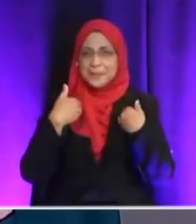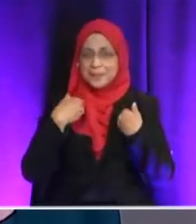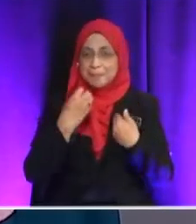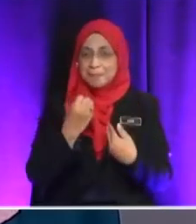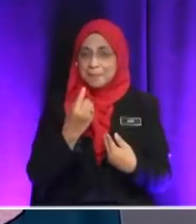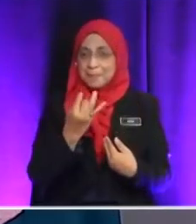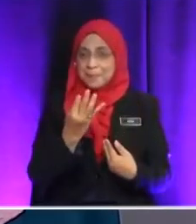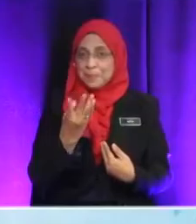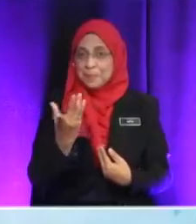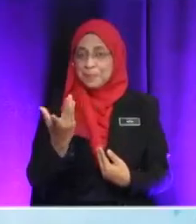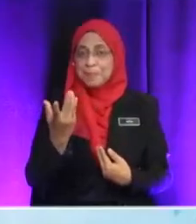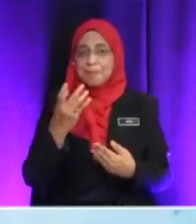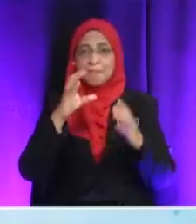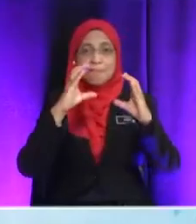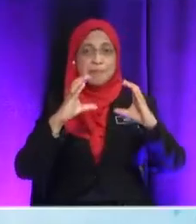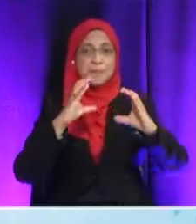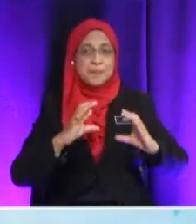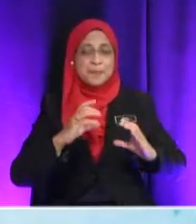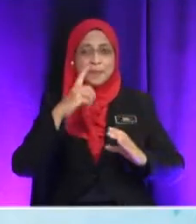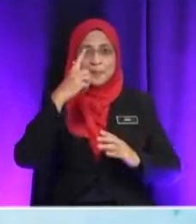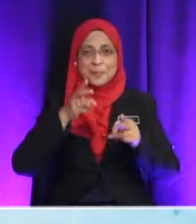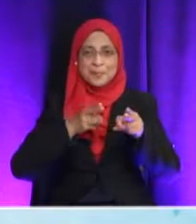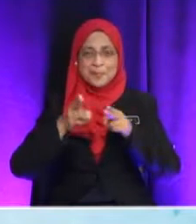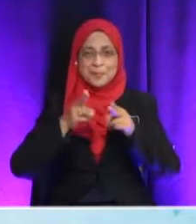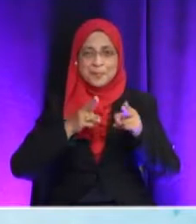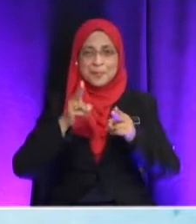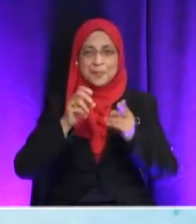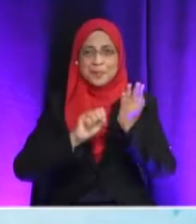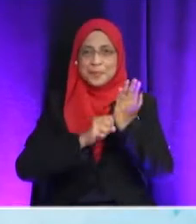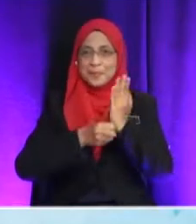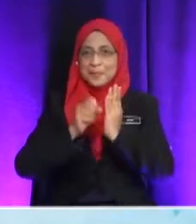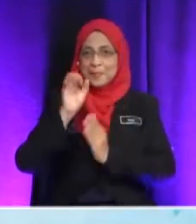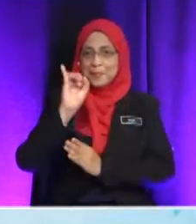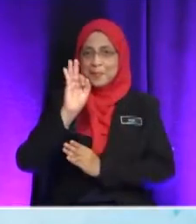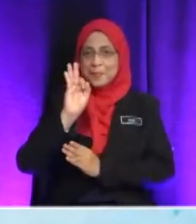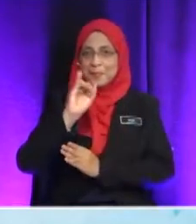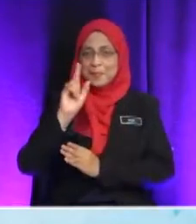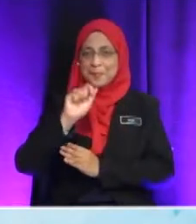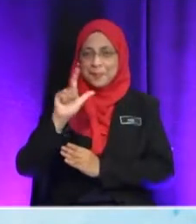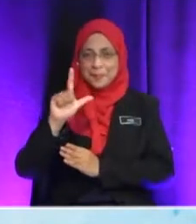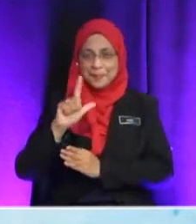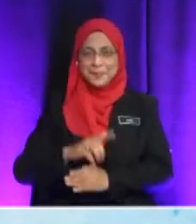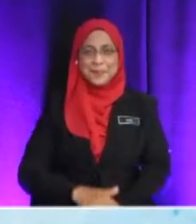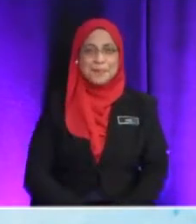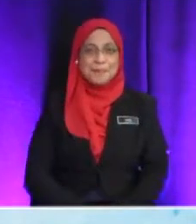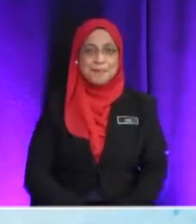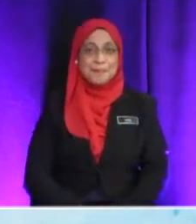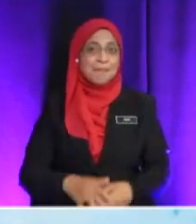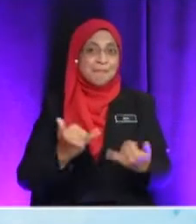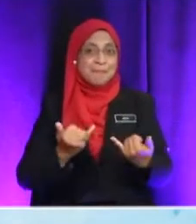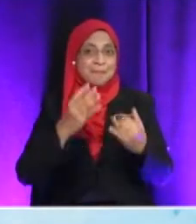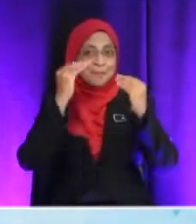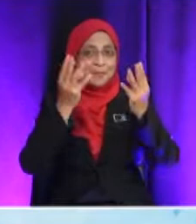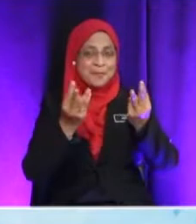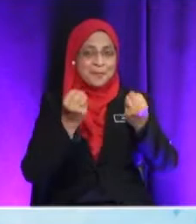proside mengurus sumber fisika Hai Cikgu Nak minta Elijah cek kuota Jenggala gini sore lincah dari tadi Betul tak